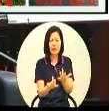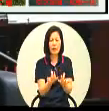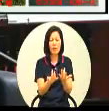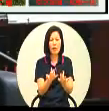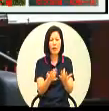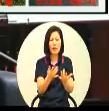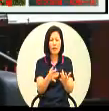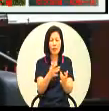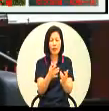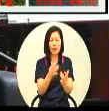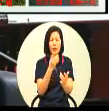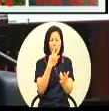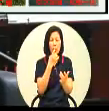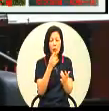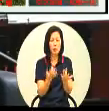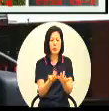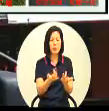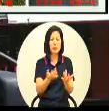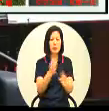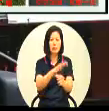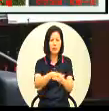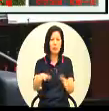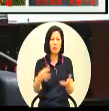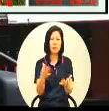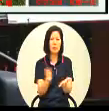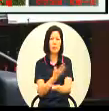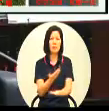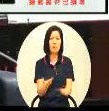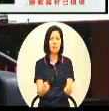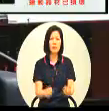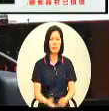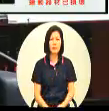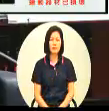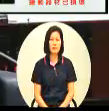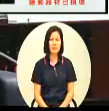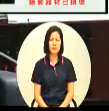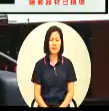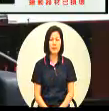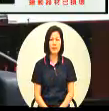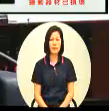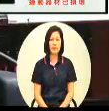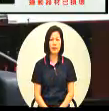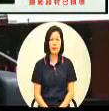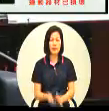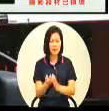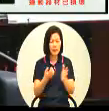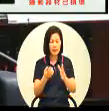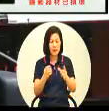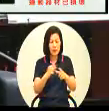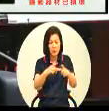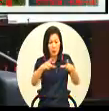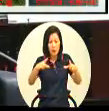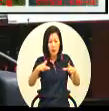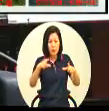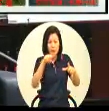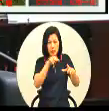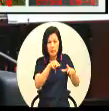有看到有人去整理。好，我们看到这个地方，市长刚刚看到我只是把它放大了其中一个，